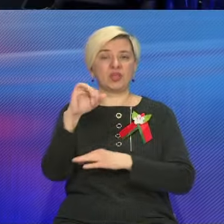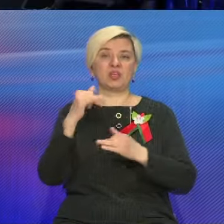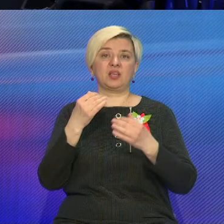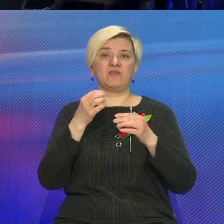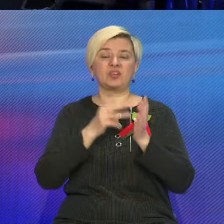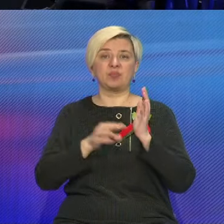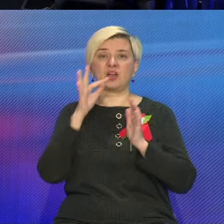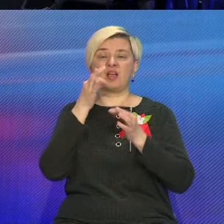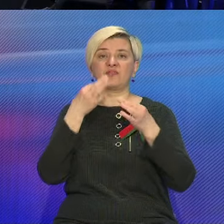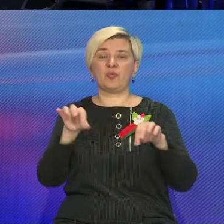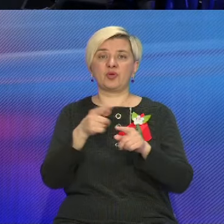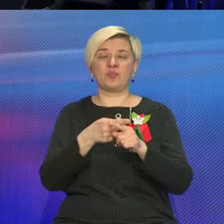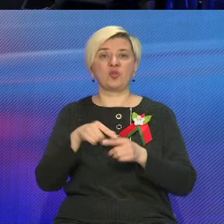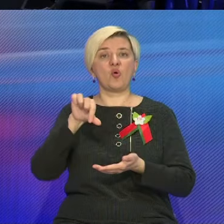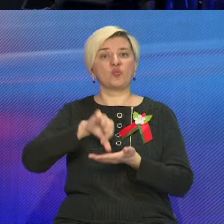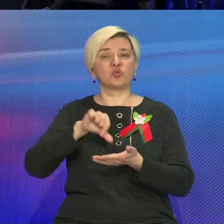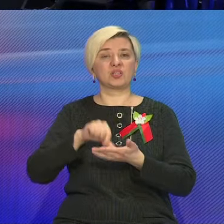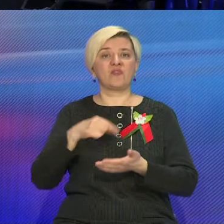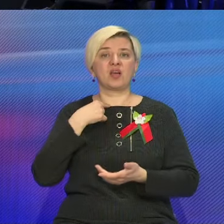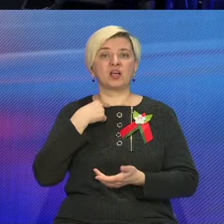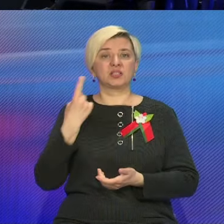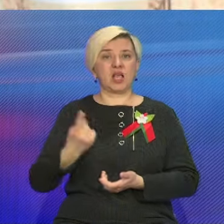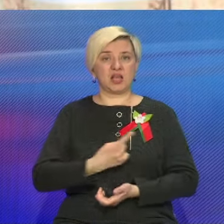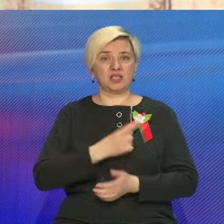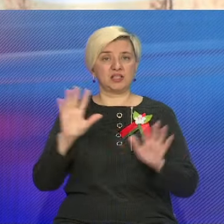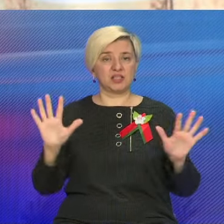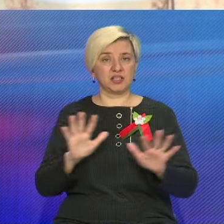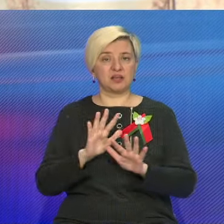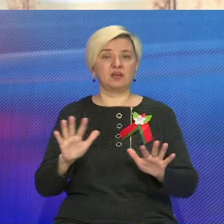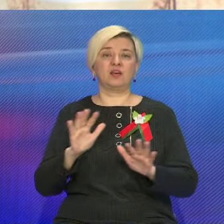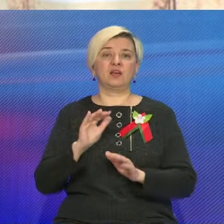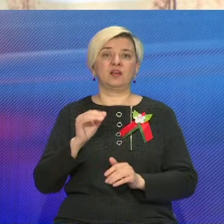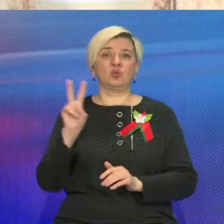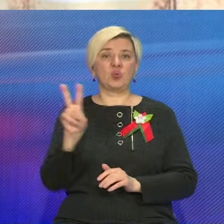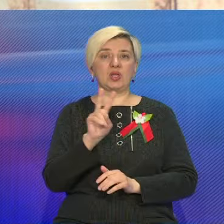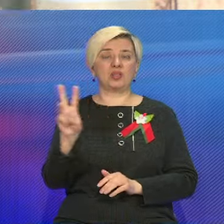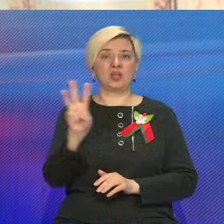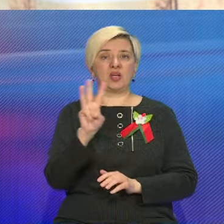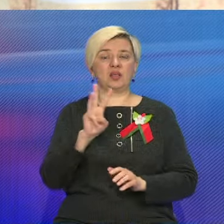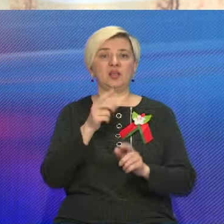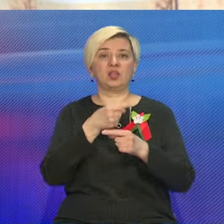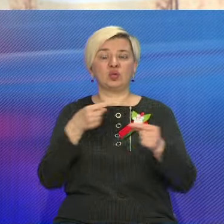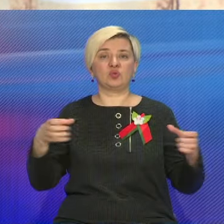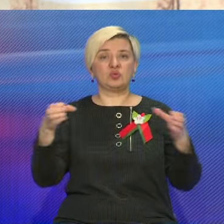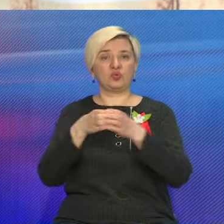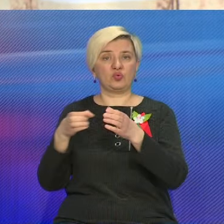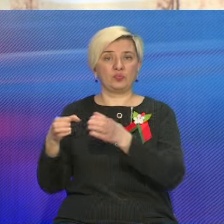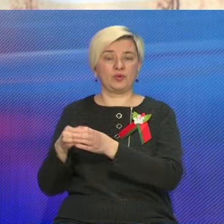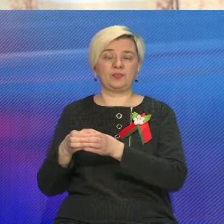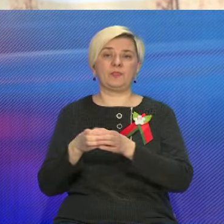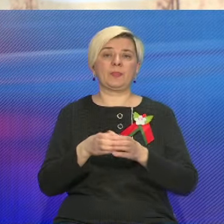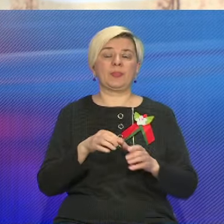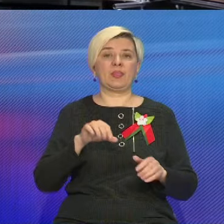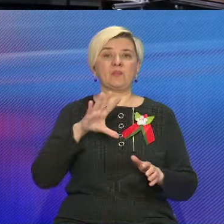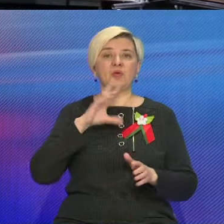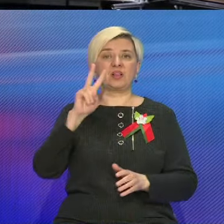форуме прынялі салісты-вакалісты, дуэты, трыа і групы з розных раёнаў Прынёмыня. На суд журы яны прадставілі 25